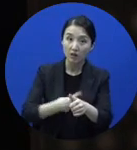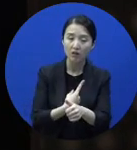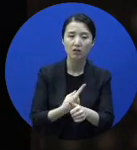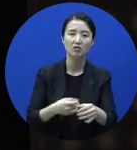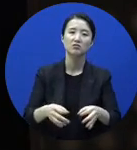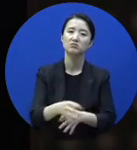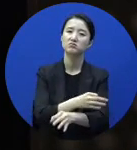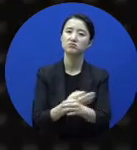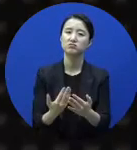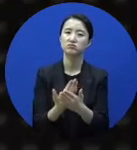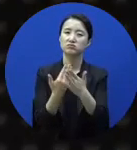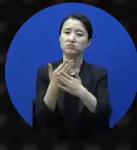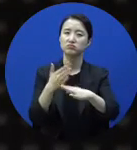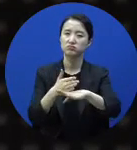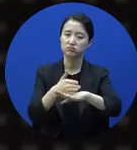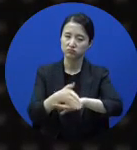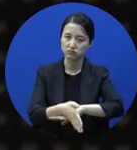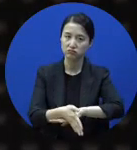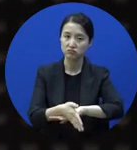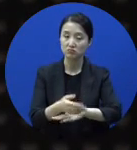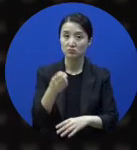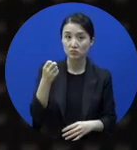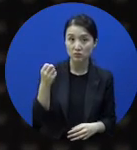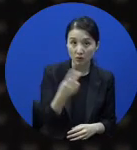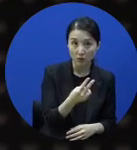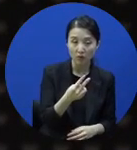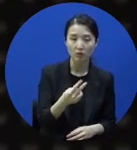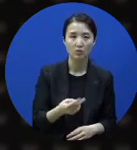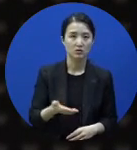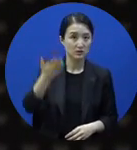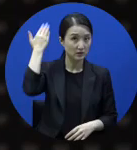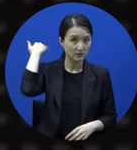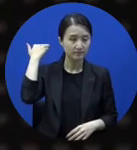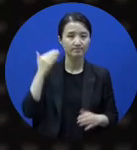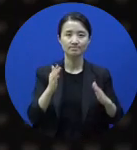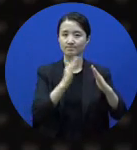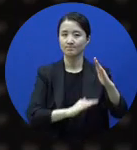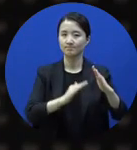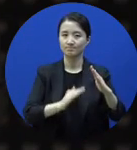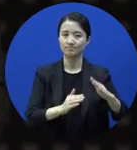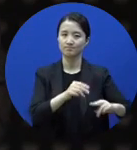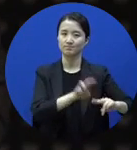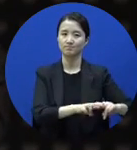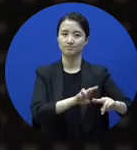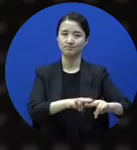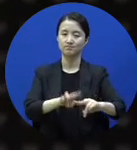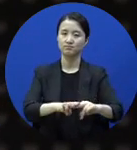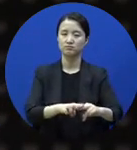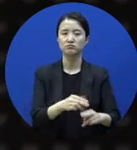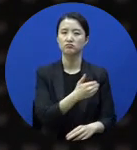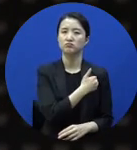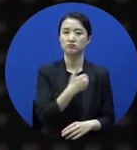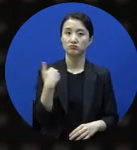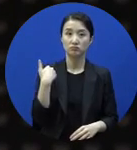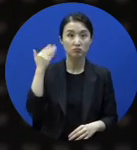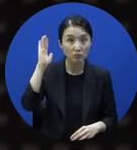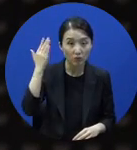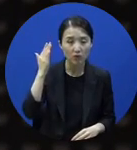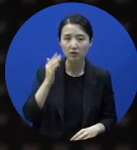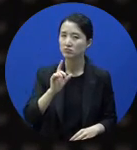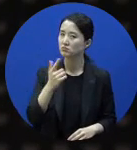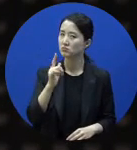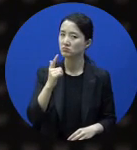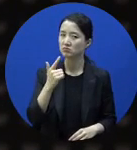있어요. 뭐 비정규직도 하나의 어떤 대표적인 하나의 예고, 결국 그러다 보니까 저희는 일자리를 선택해야 되는 것이 아니라